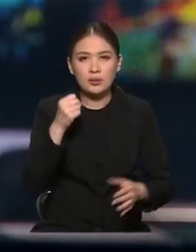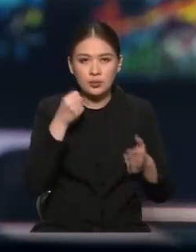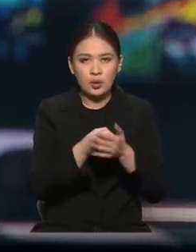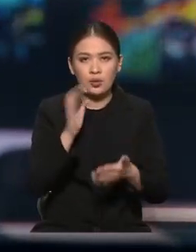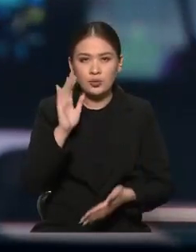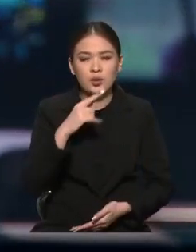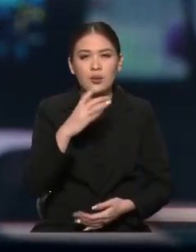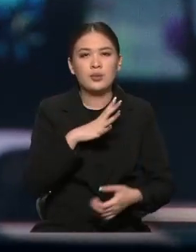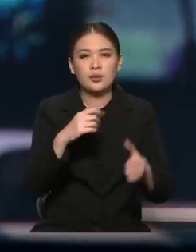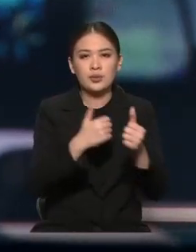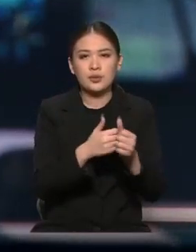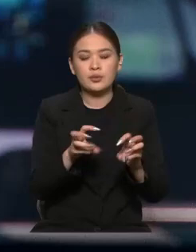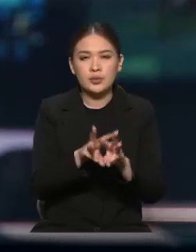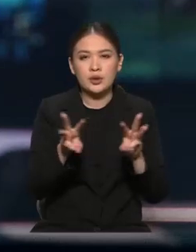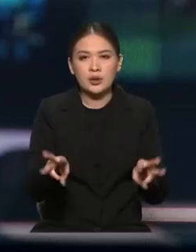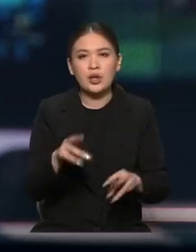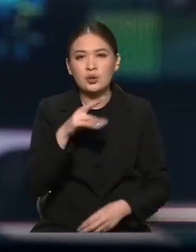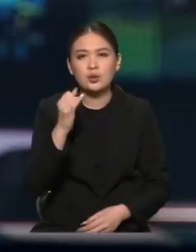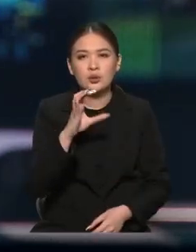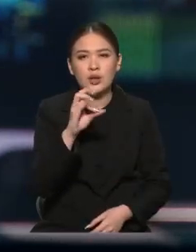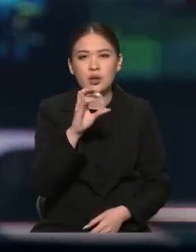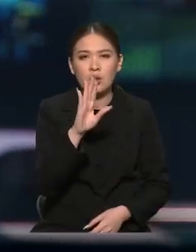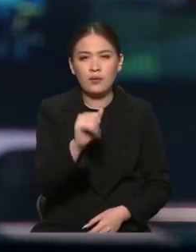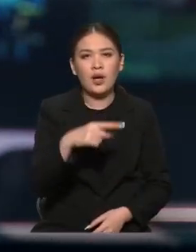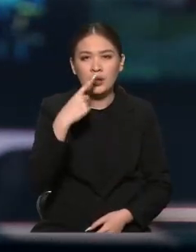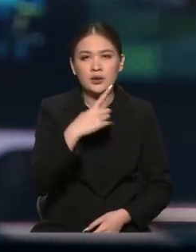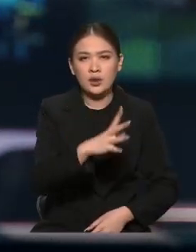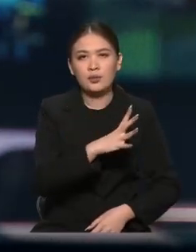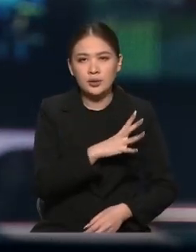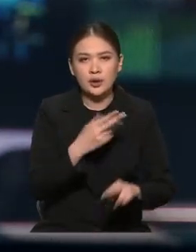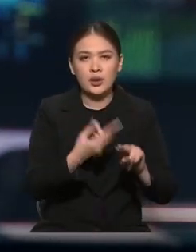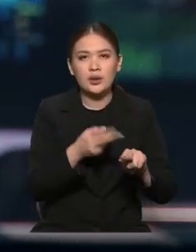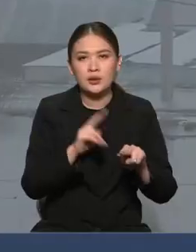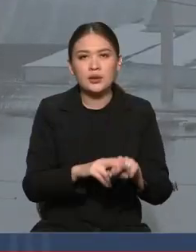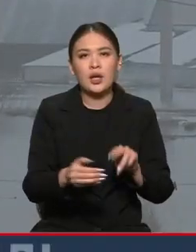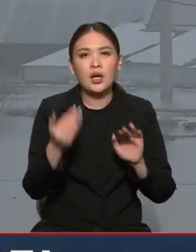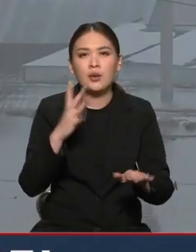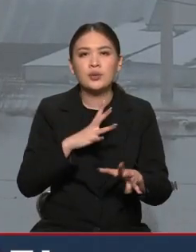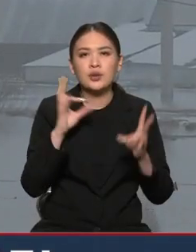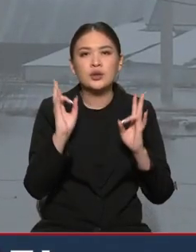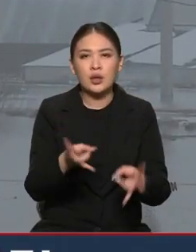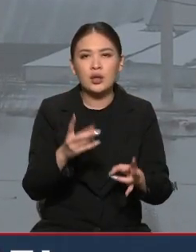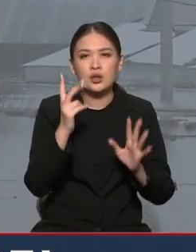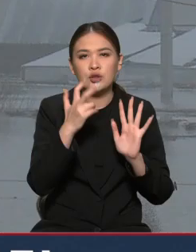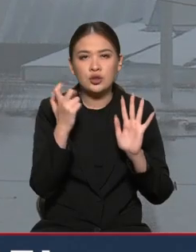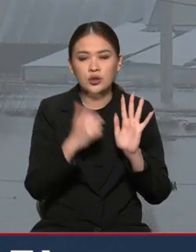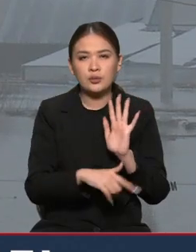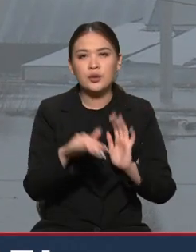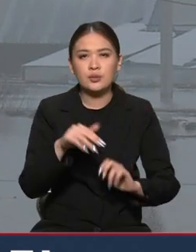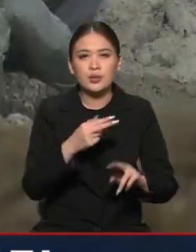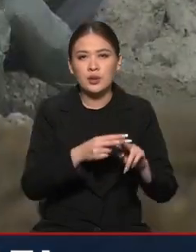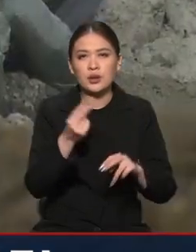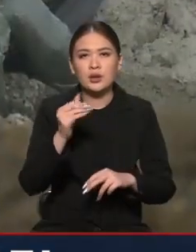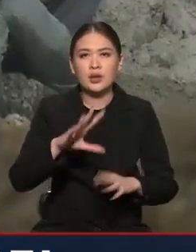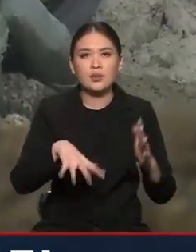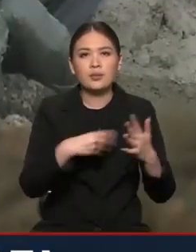Бұл туралы премьер-министрдің орынбасары Тамара Дүйсенова мәлімдеді. Айта кетейік, зардап шеккендерге 370 мың